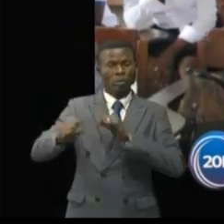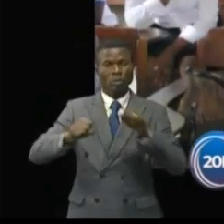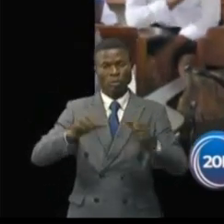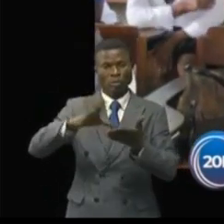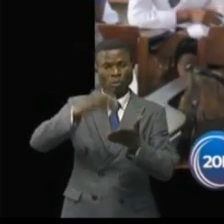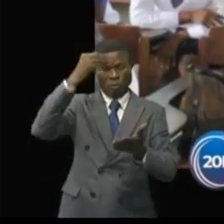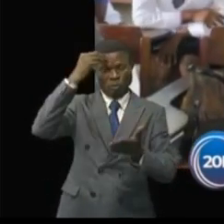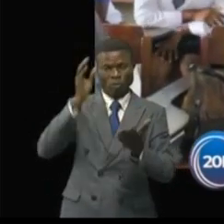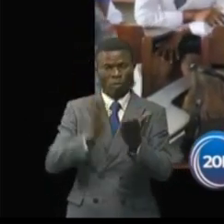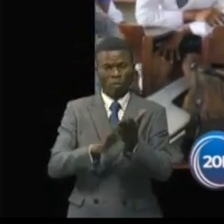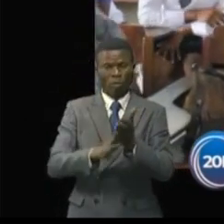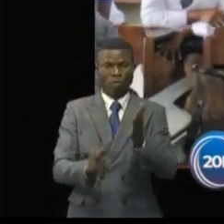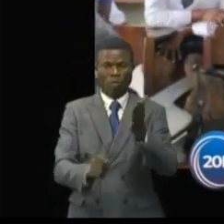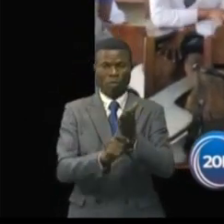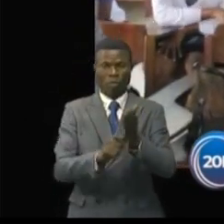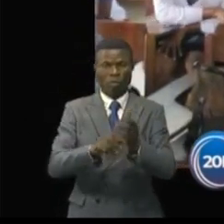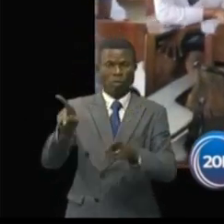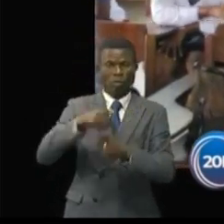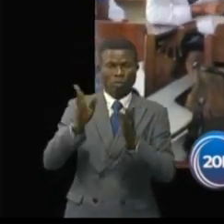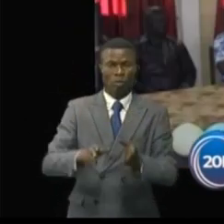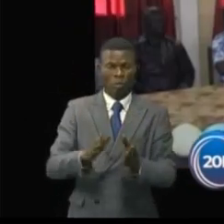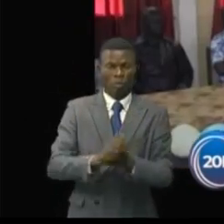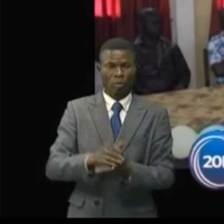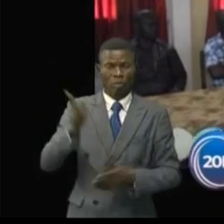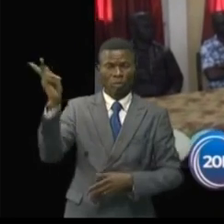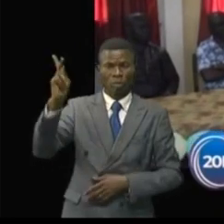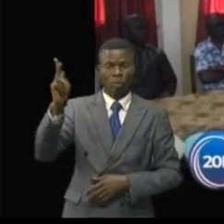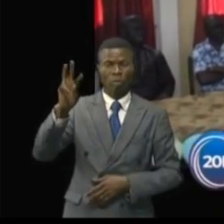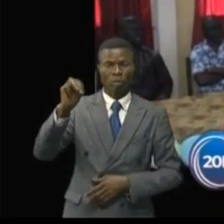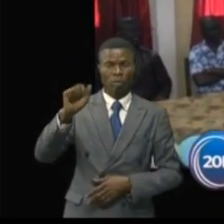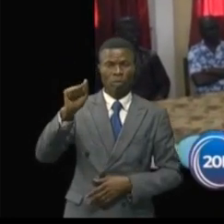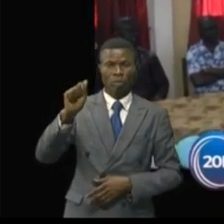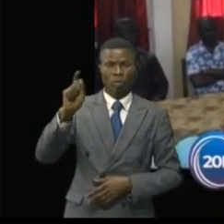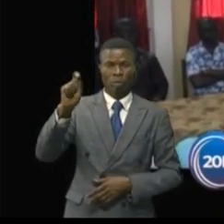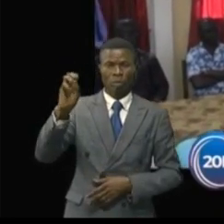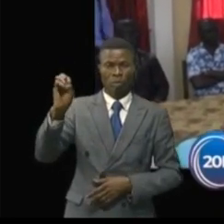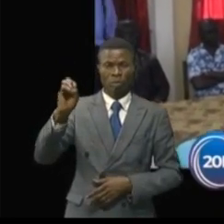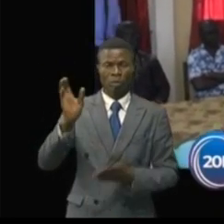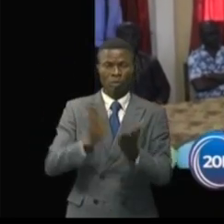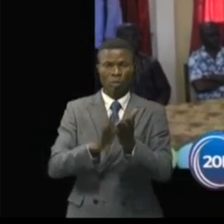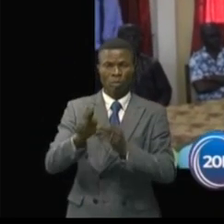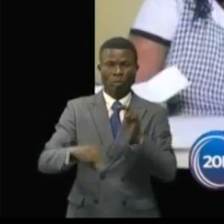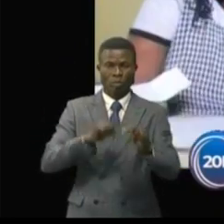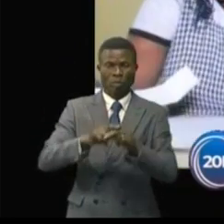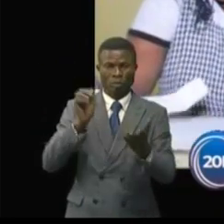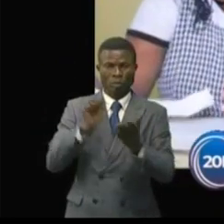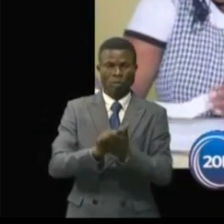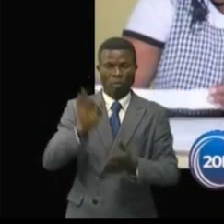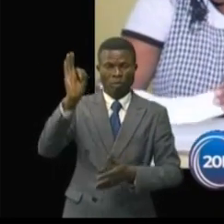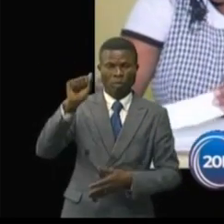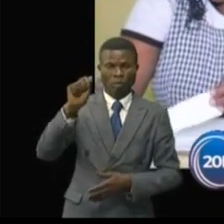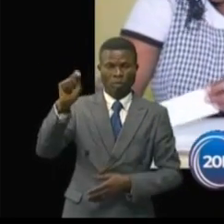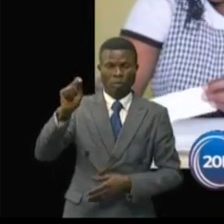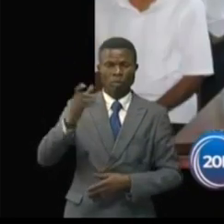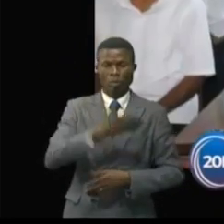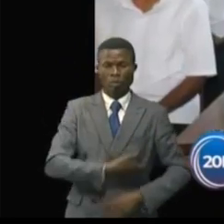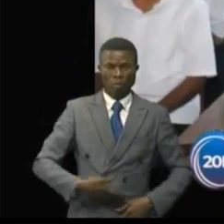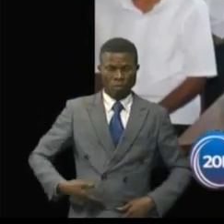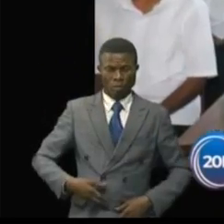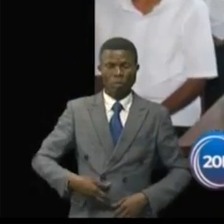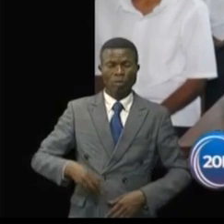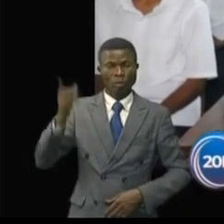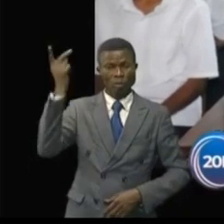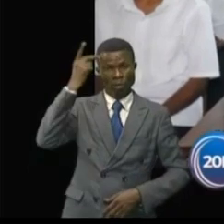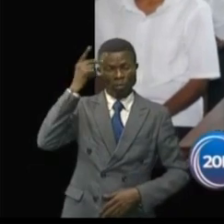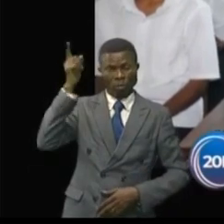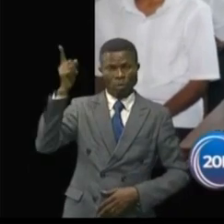de l'Institut technique professionnel de Matongé, suivi de l'école Notre-Dame de Fatima et du lycée Matongé. Ces élèves